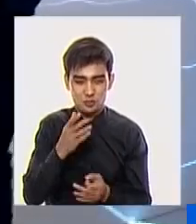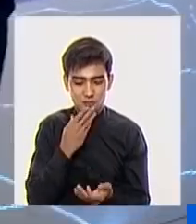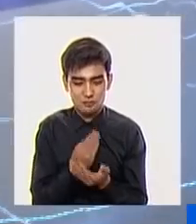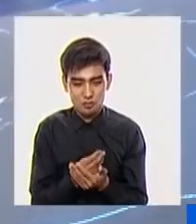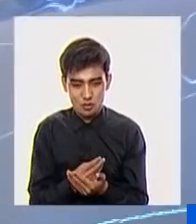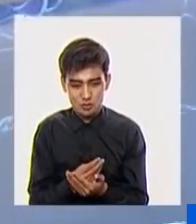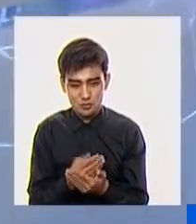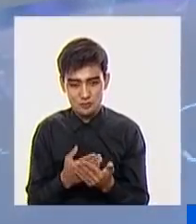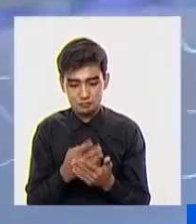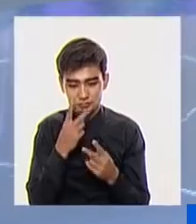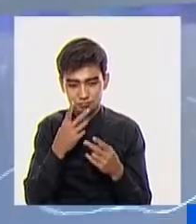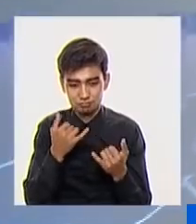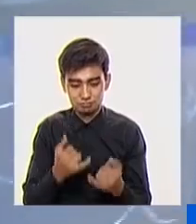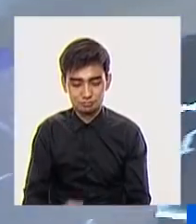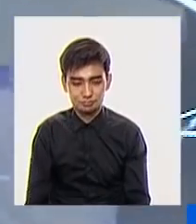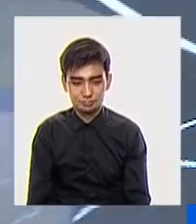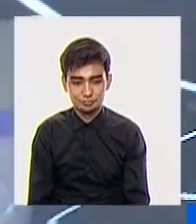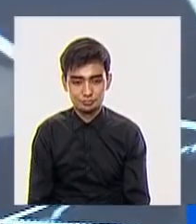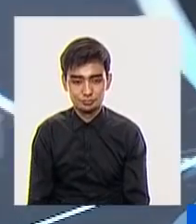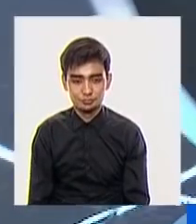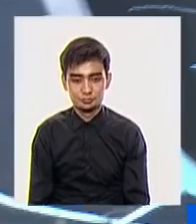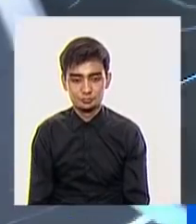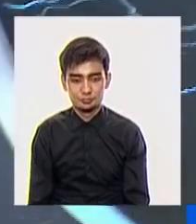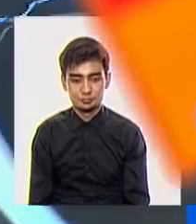вещание. Смотрите прямо сейчас.